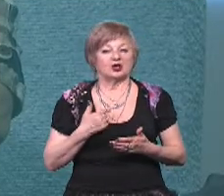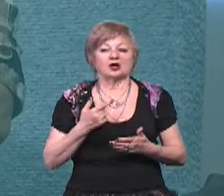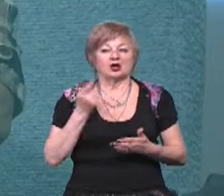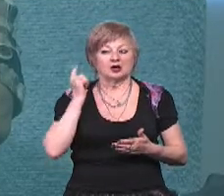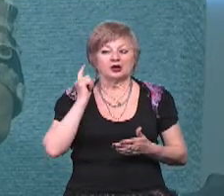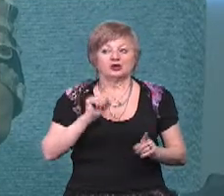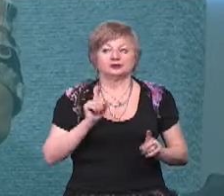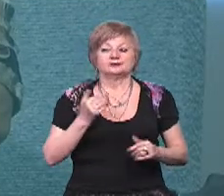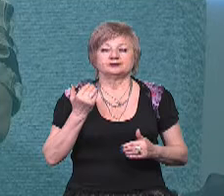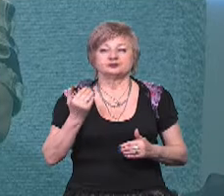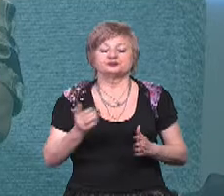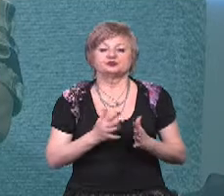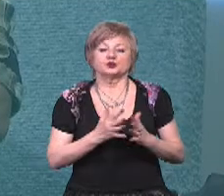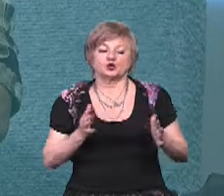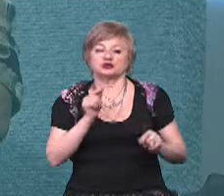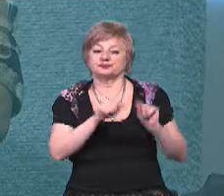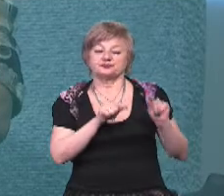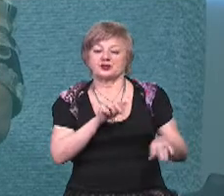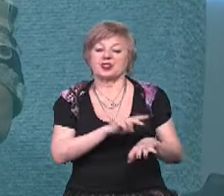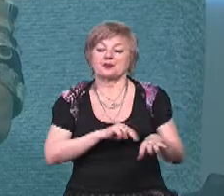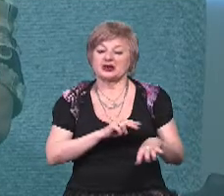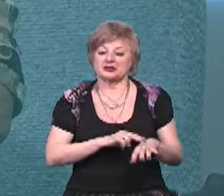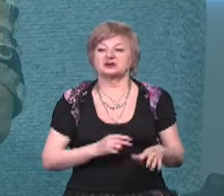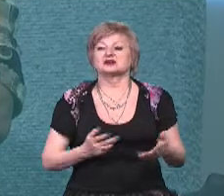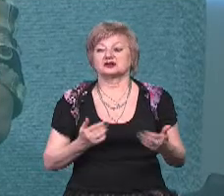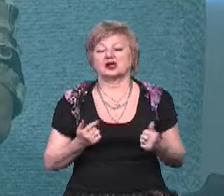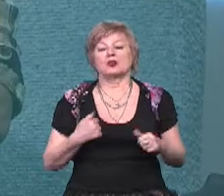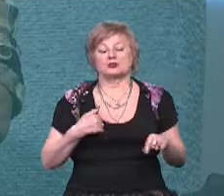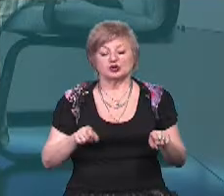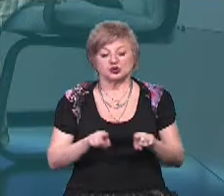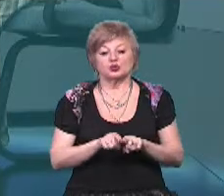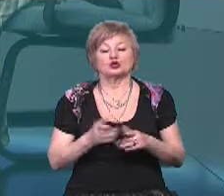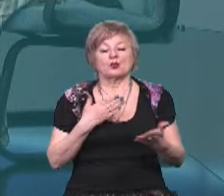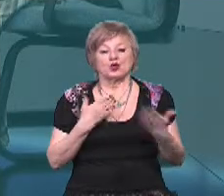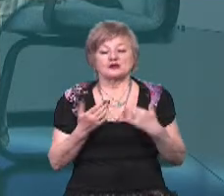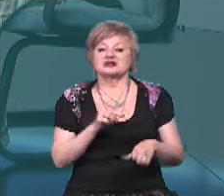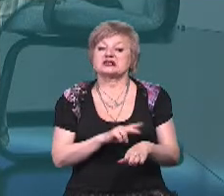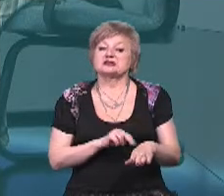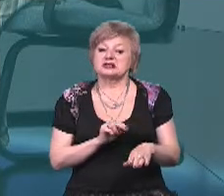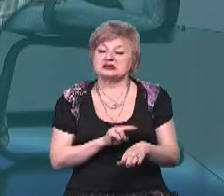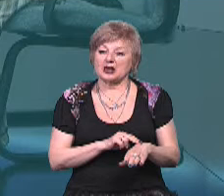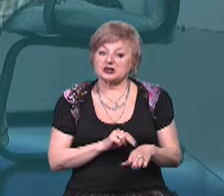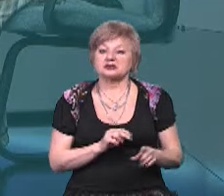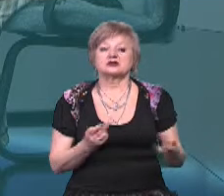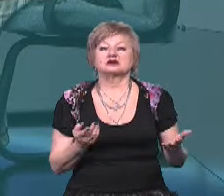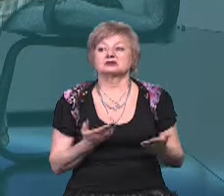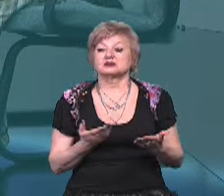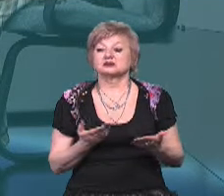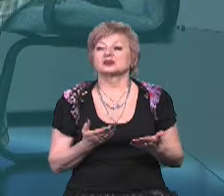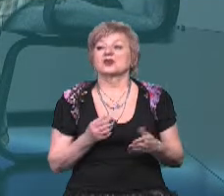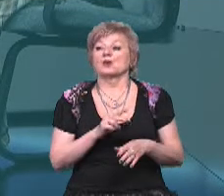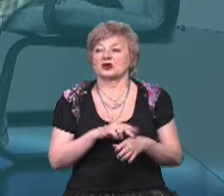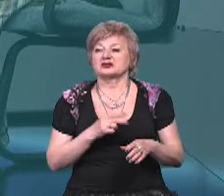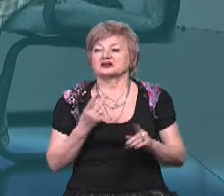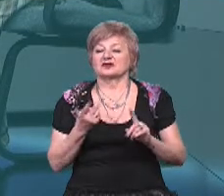вони здебільшого апелюють до правоохоронців. Ми також поспілкувалися з поліціянтом Денисом Кияшком,